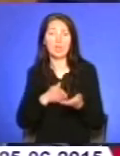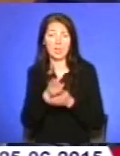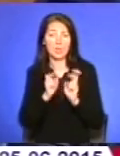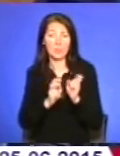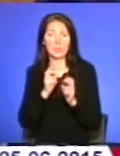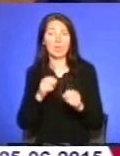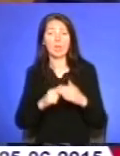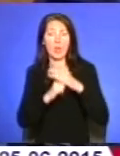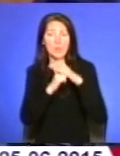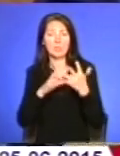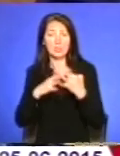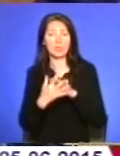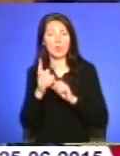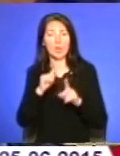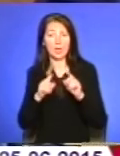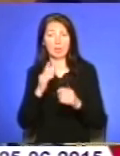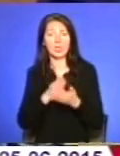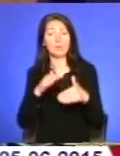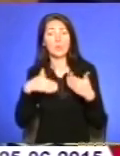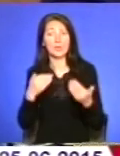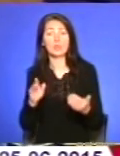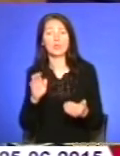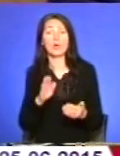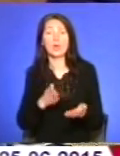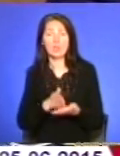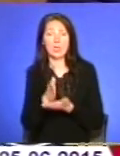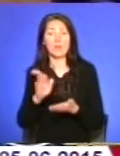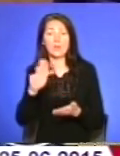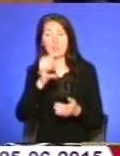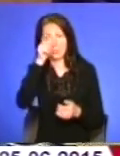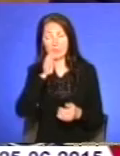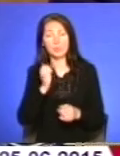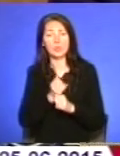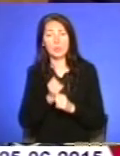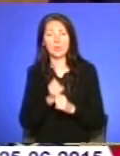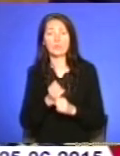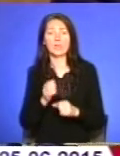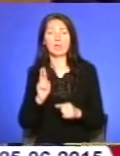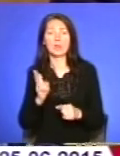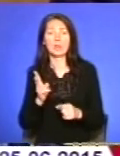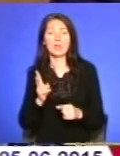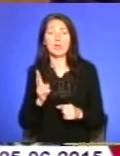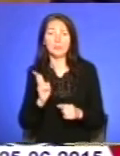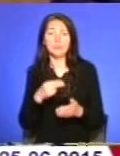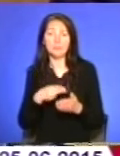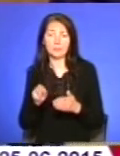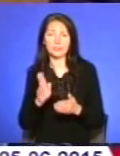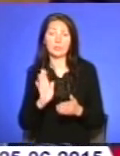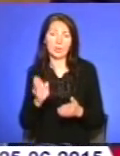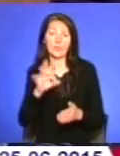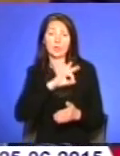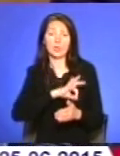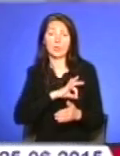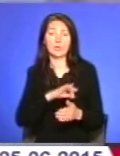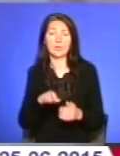позиції, що лінія на вересень місяць запрацює по своєму призначенню. Чи є в монополанці? Закуплена, на моє використовування. Ставлю